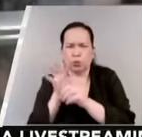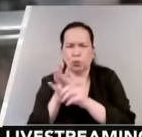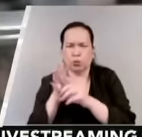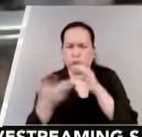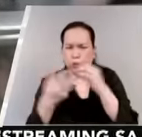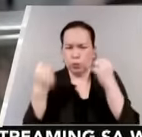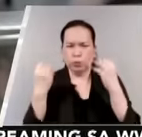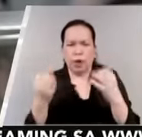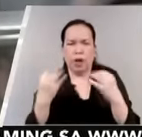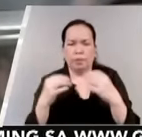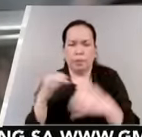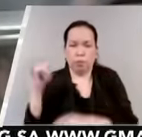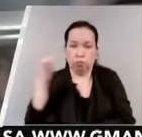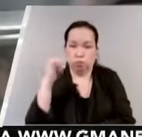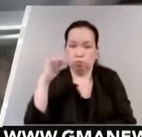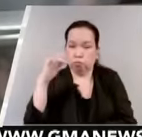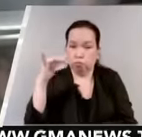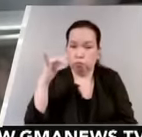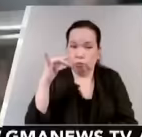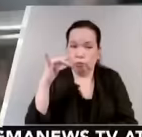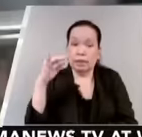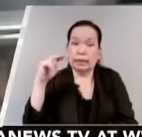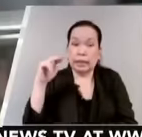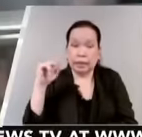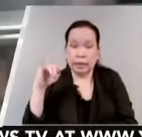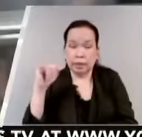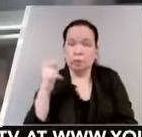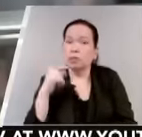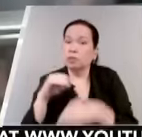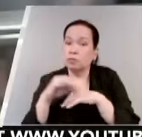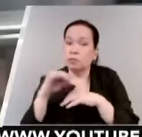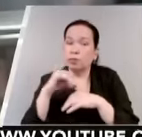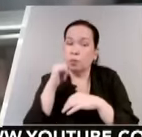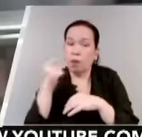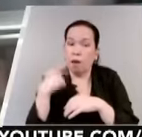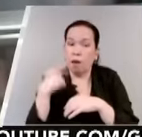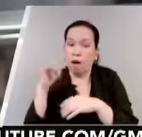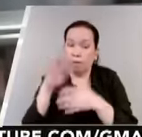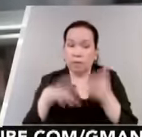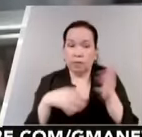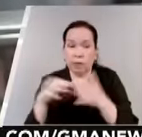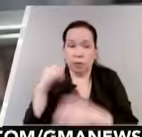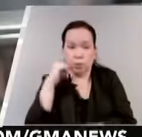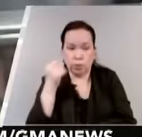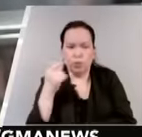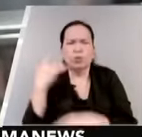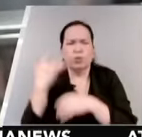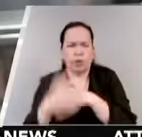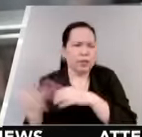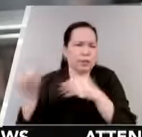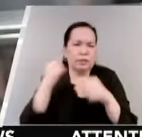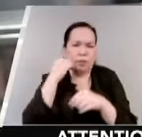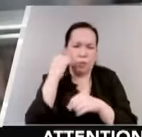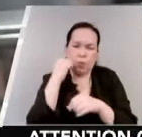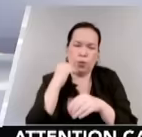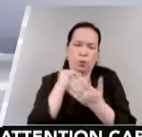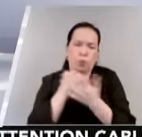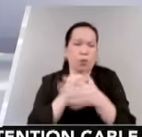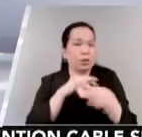payo natin sa mga May flights, lalo na bukas, agahan po ang pag-alis sa inyong mga tahanan para hindi kayo mahuli sa inyong flights. Balik sa iyo